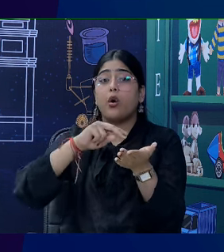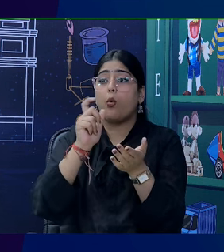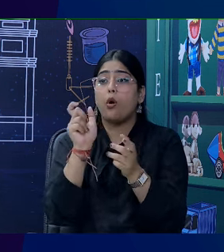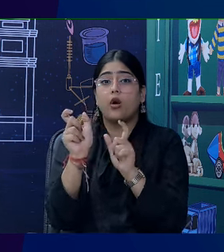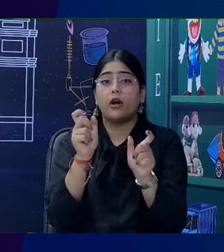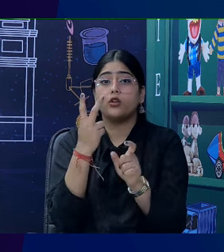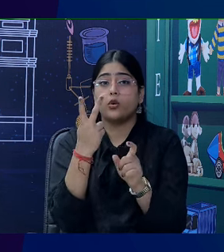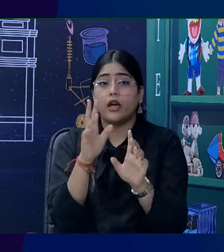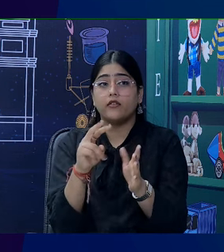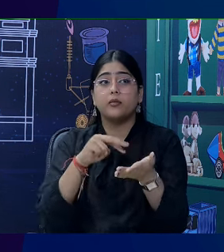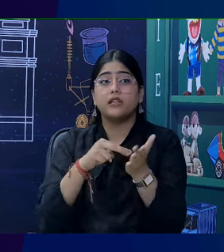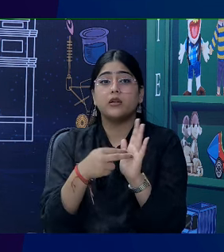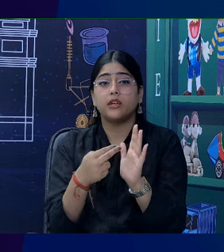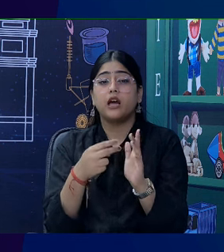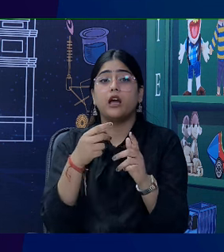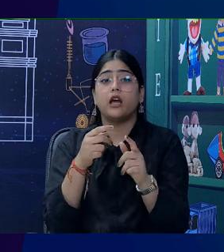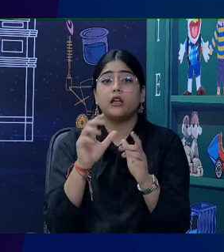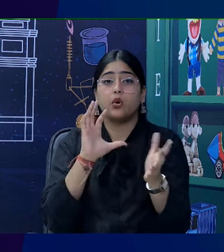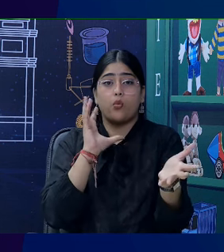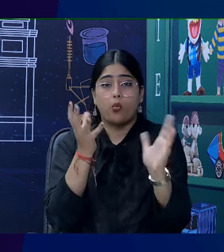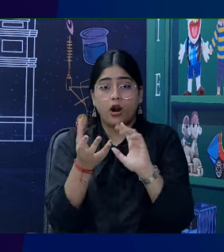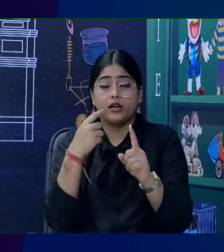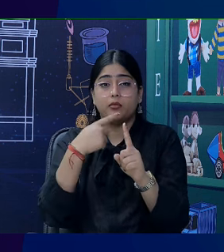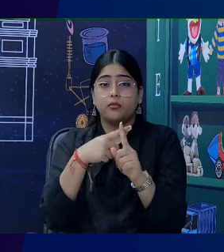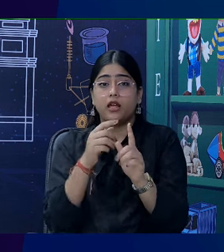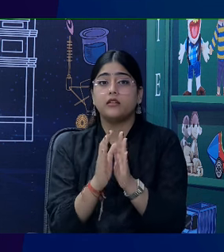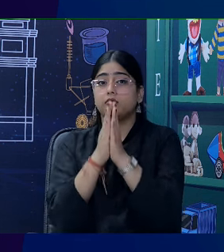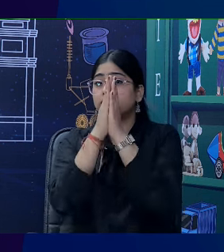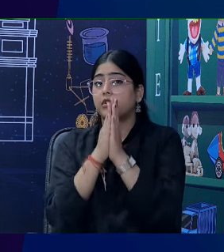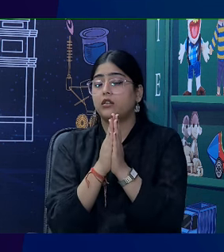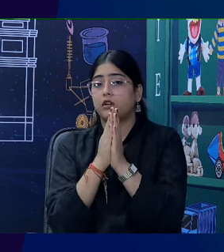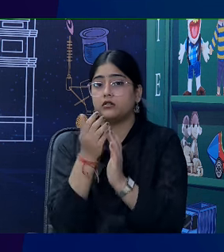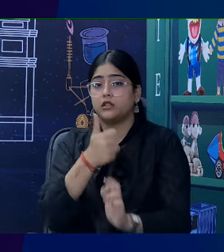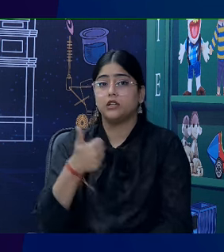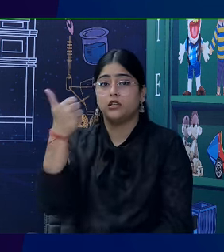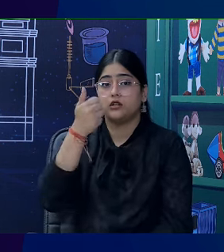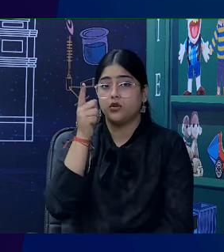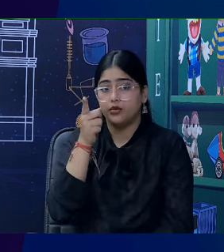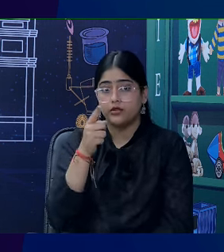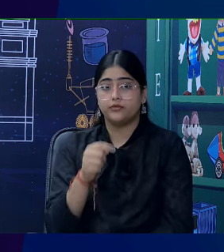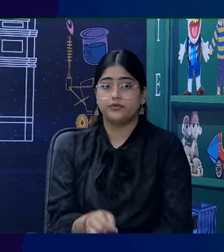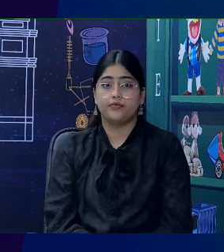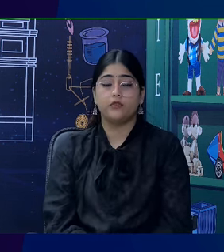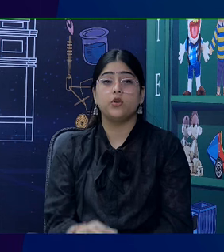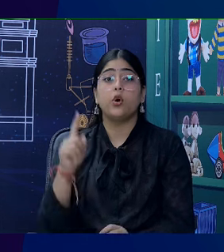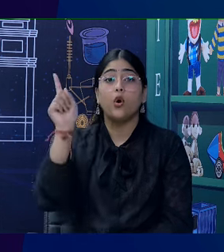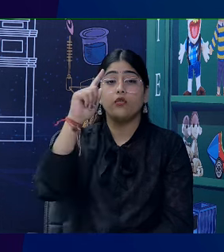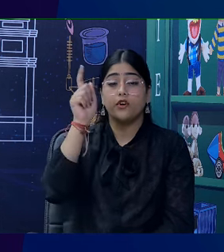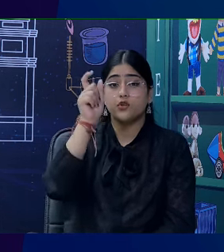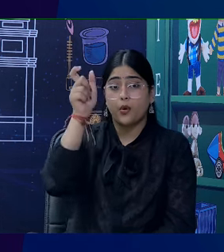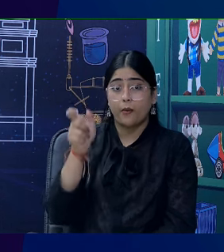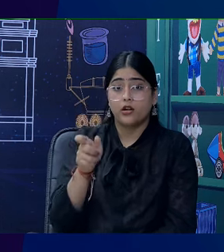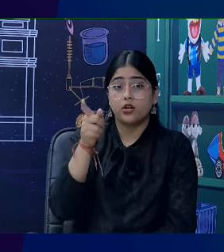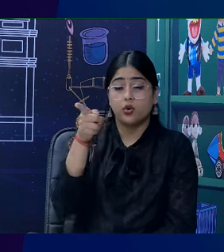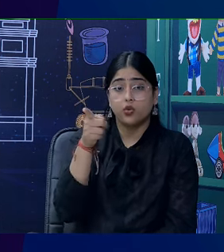मतलब मालिक ठीक है तो यह जो जगन्नाथ है यह विष्णु का ही इसको पर्यायवाची माना जाता है वहां के जो